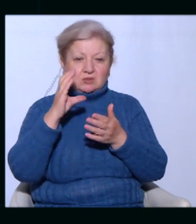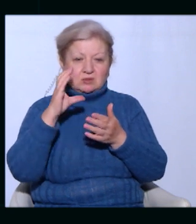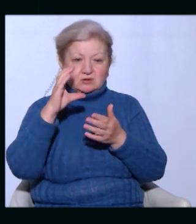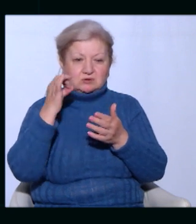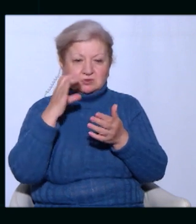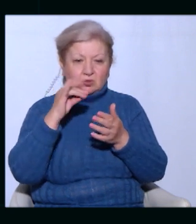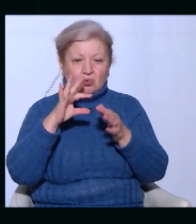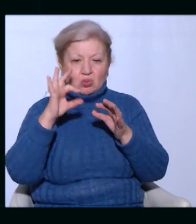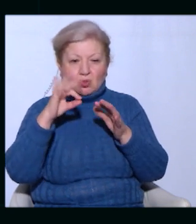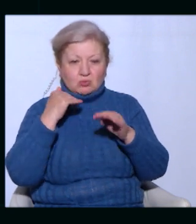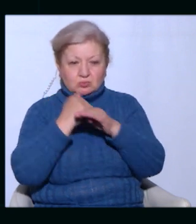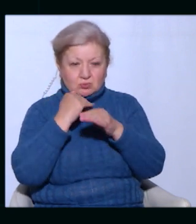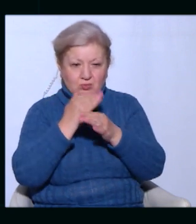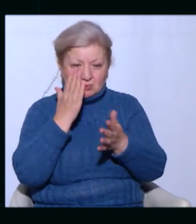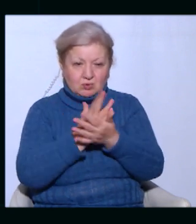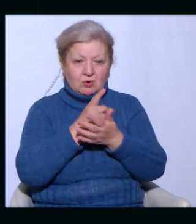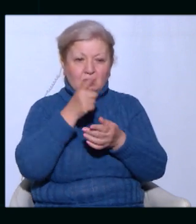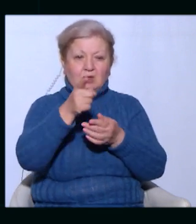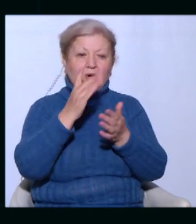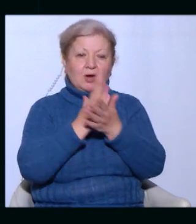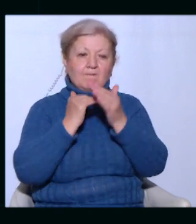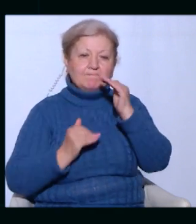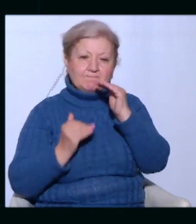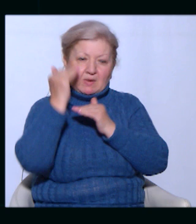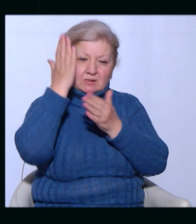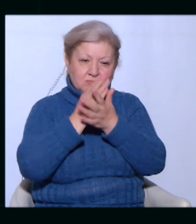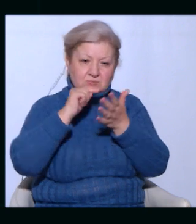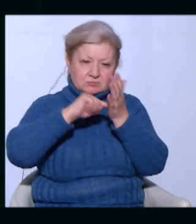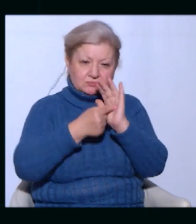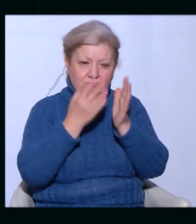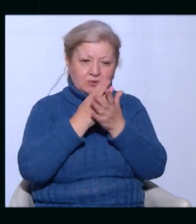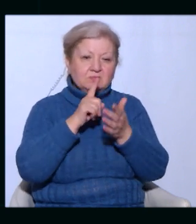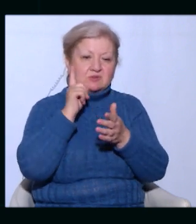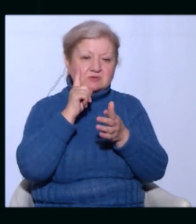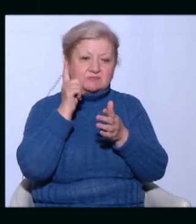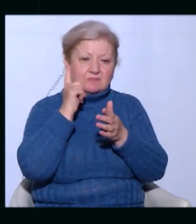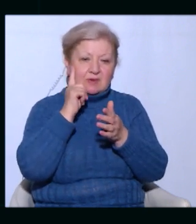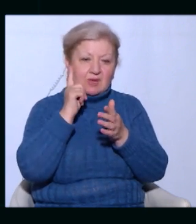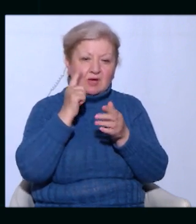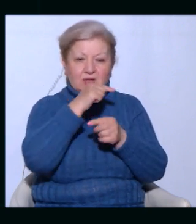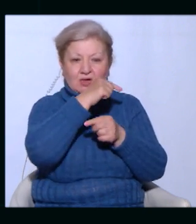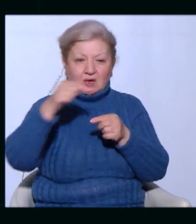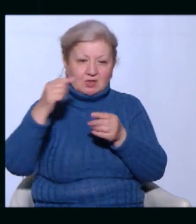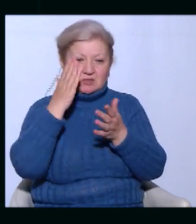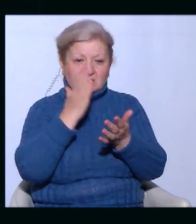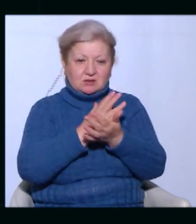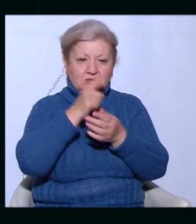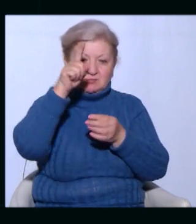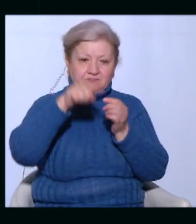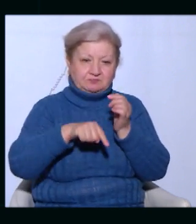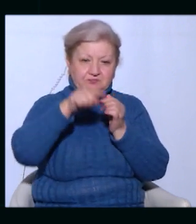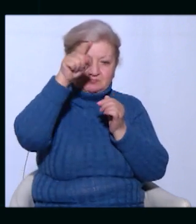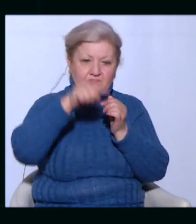90 გრადუსზე 1-ი ტოლია მაქსიმალურია, თუ დავაკვირდეთ, აი ეს მწვანე ხაზი არის ჰიპოტენუზის ტოლი,